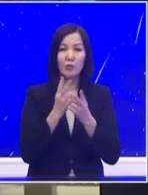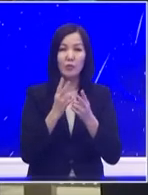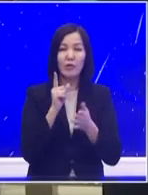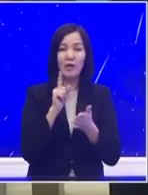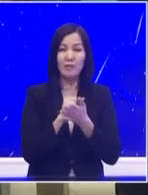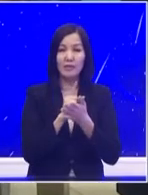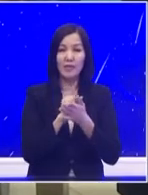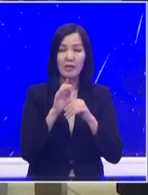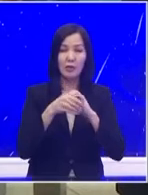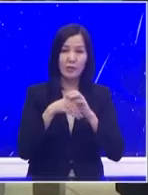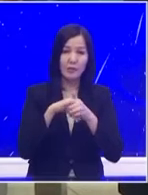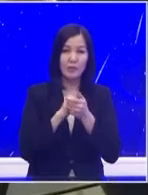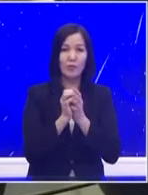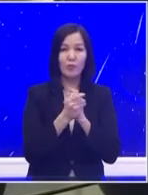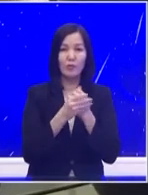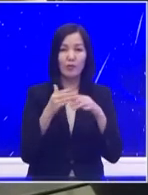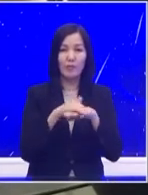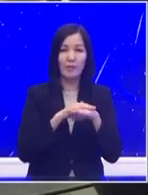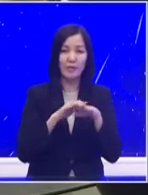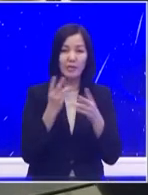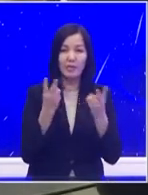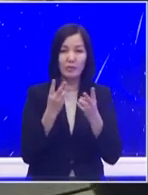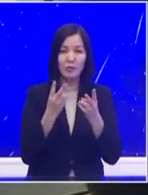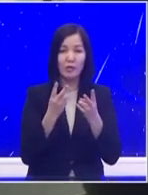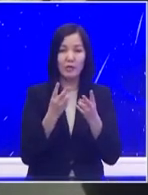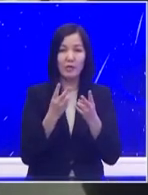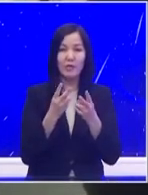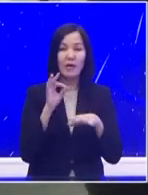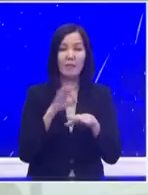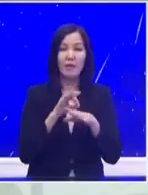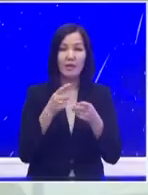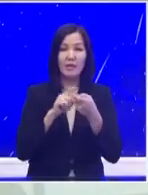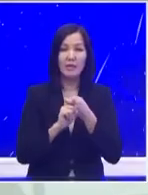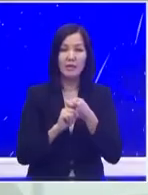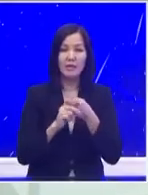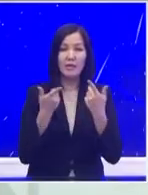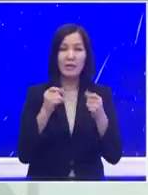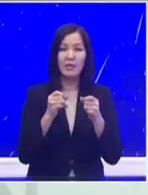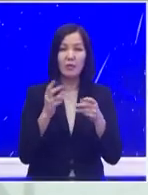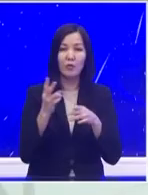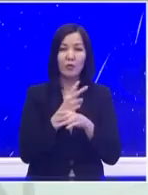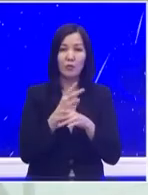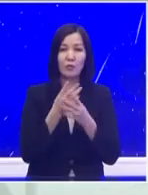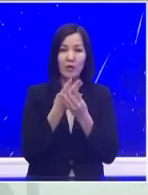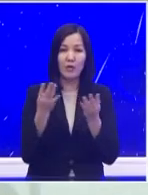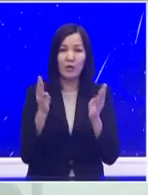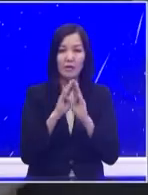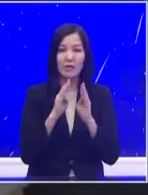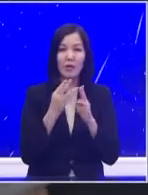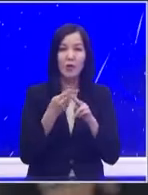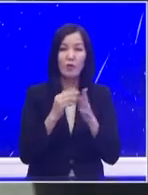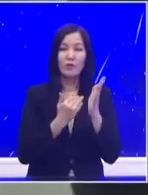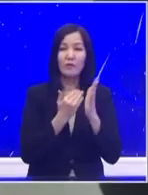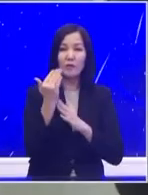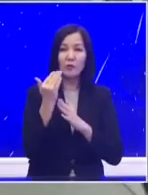фоне последних событий, связанных с коронавирусом. Ведь риск завоза болезней из столицы, где сегодня ночью введен карантин, крайне высок. Отсюда